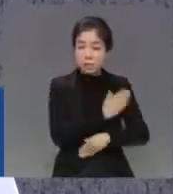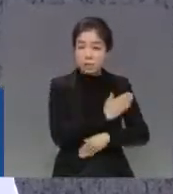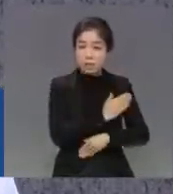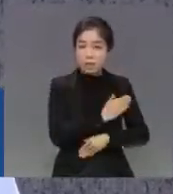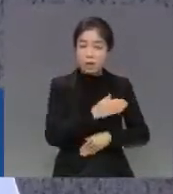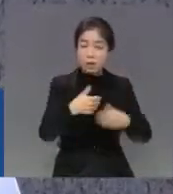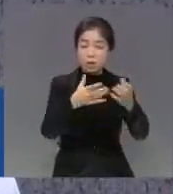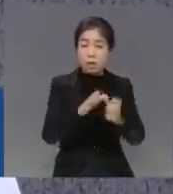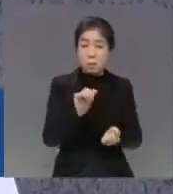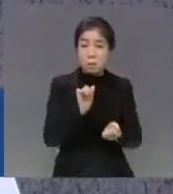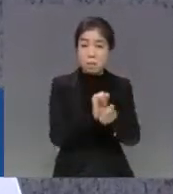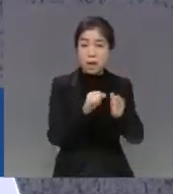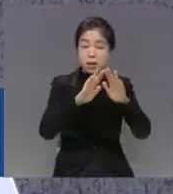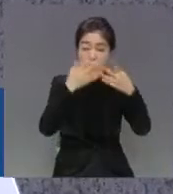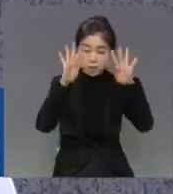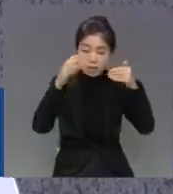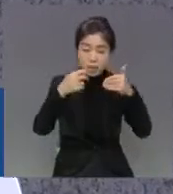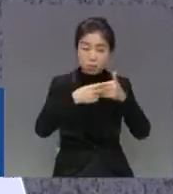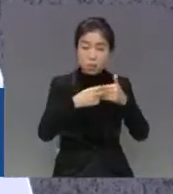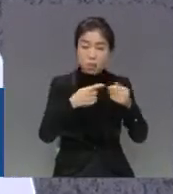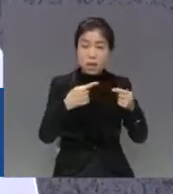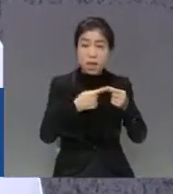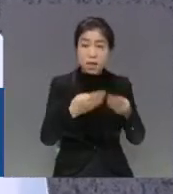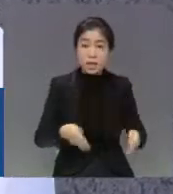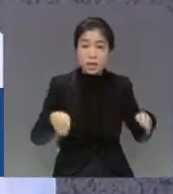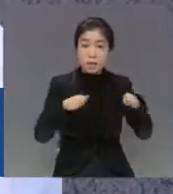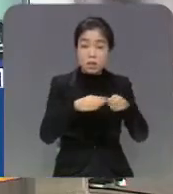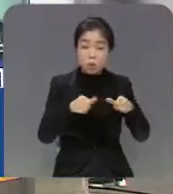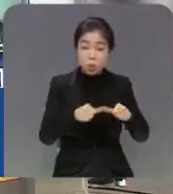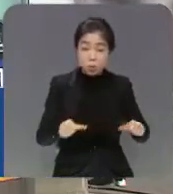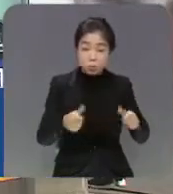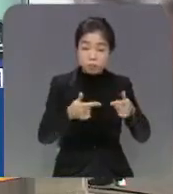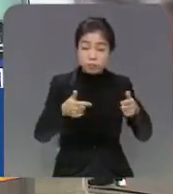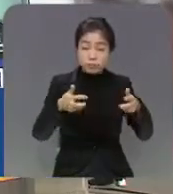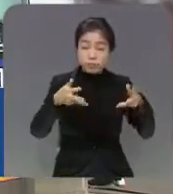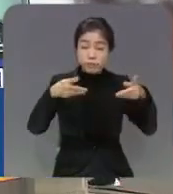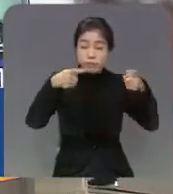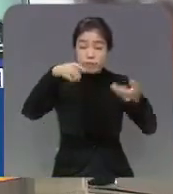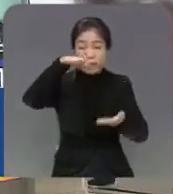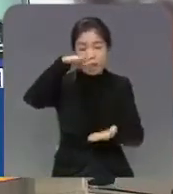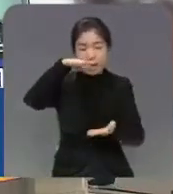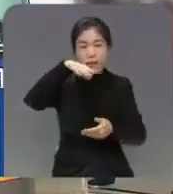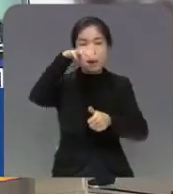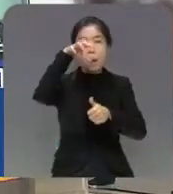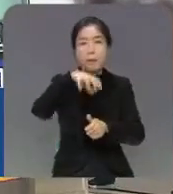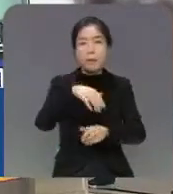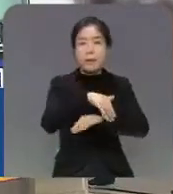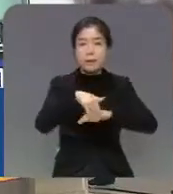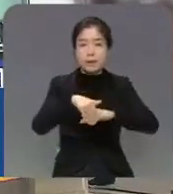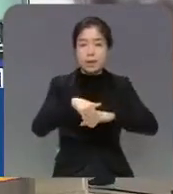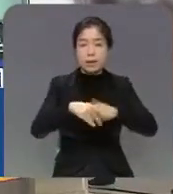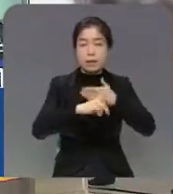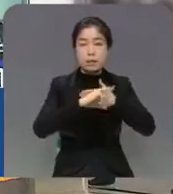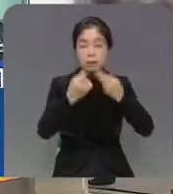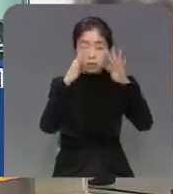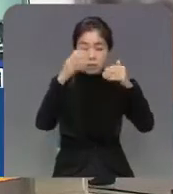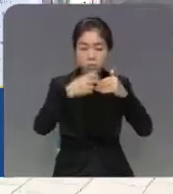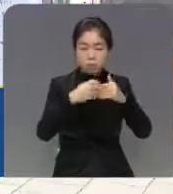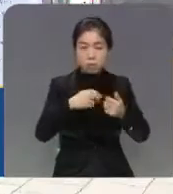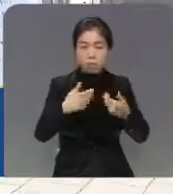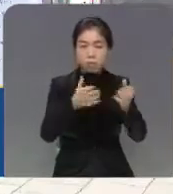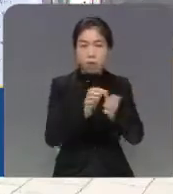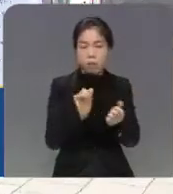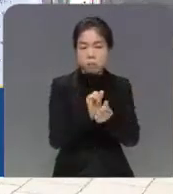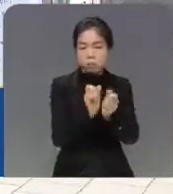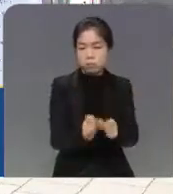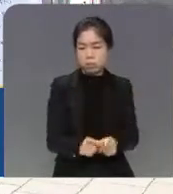집단 격리를 전남대병원 1동 5층에서 11층까지로 확대할 계획입니다. 지역 대학병원의 집단 감염